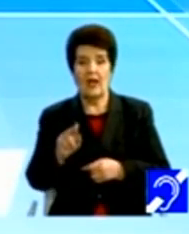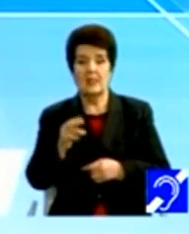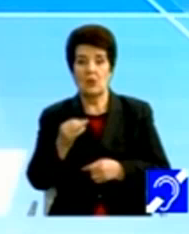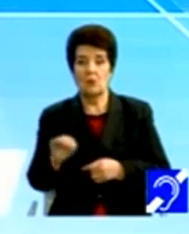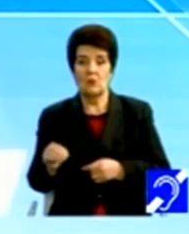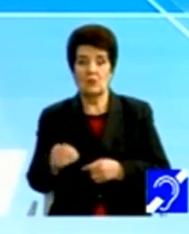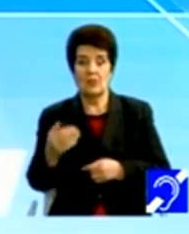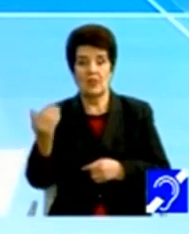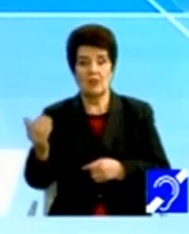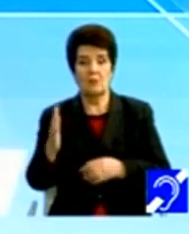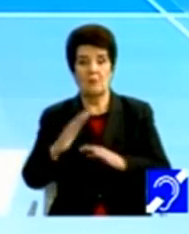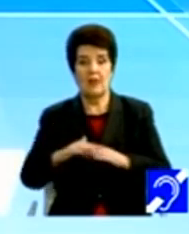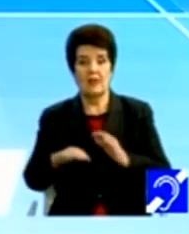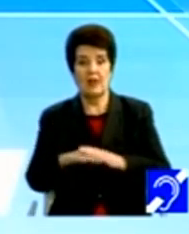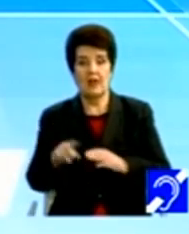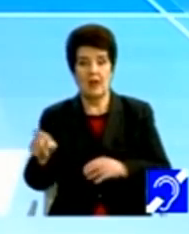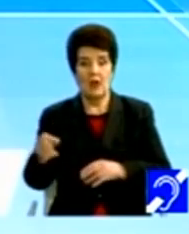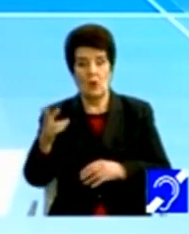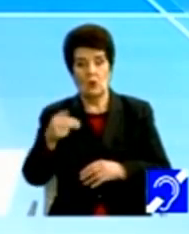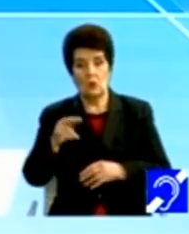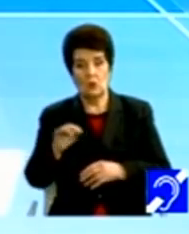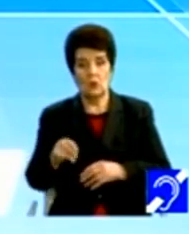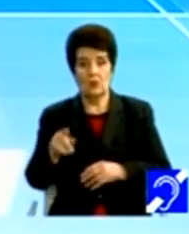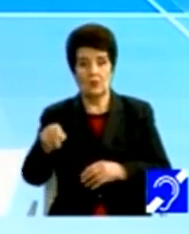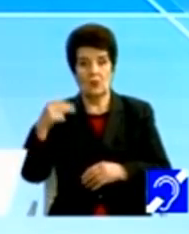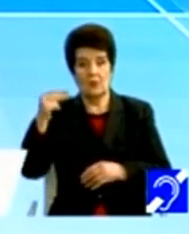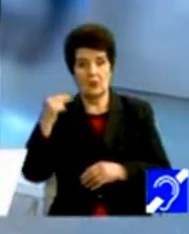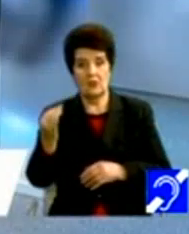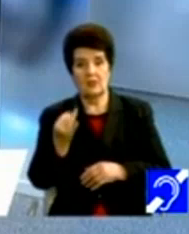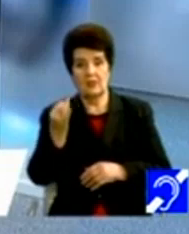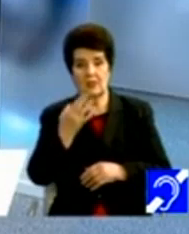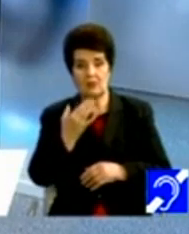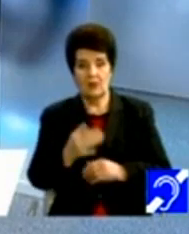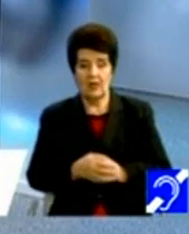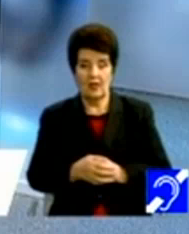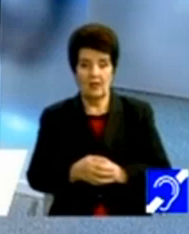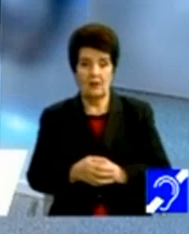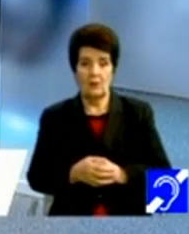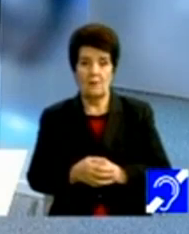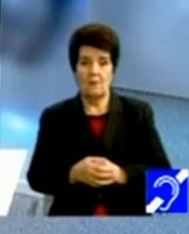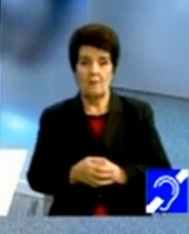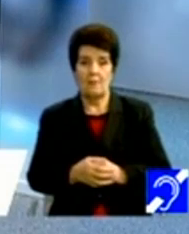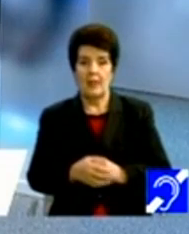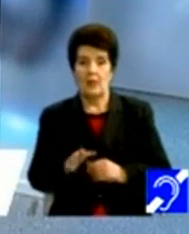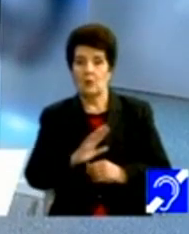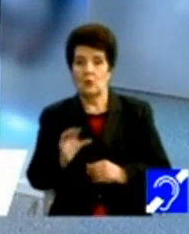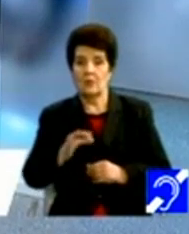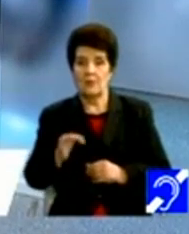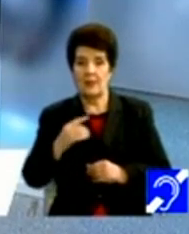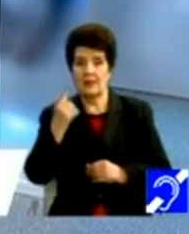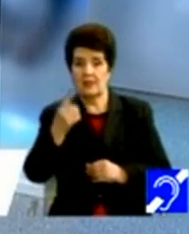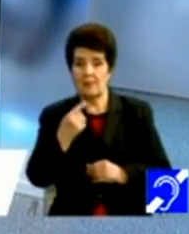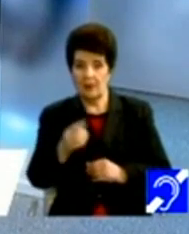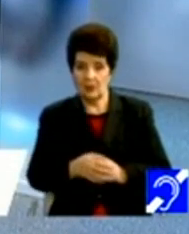sau în mâinile unui președinte care este determinat de interesul național al Republicii Moldova. E normal să nu depindă de persoana